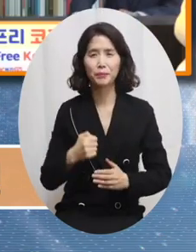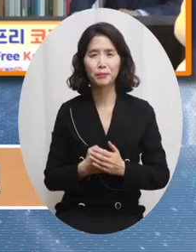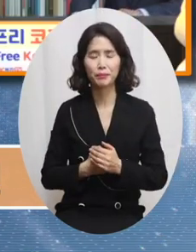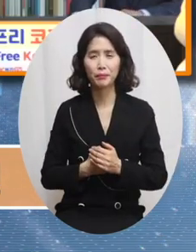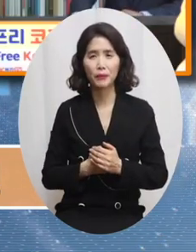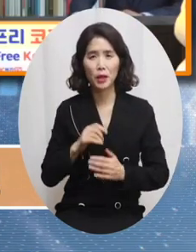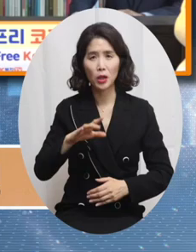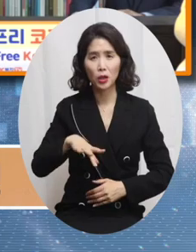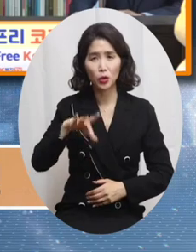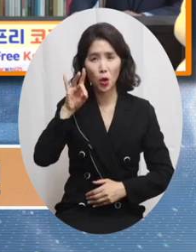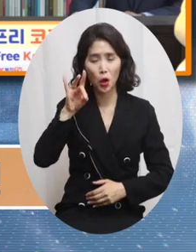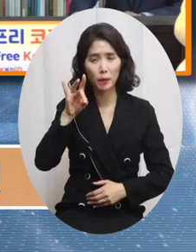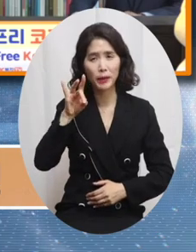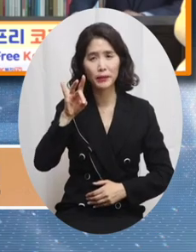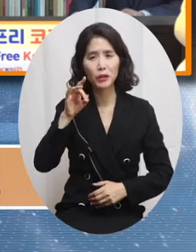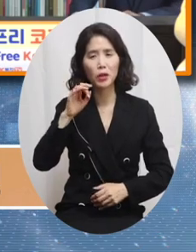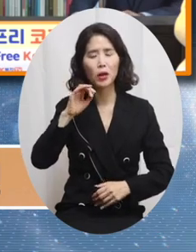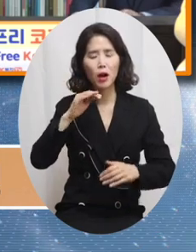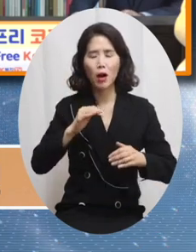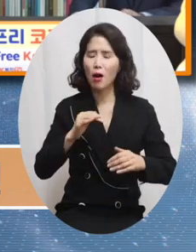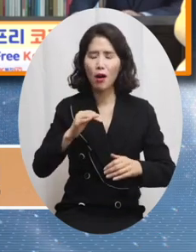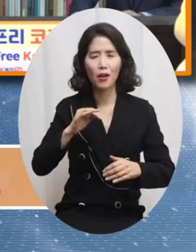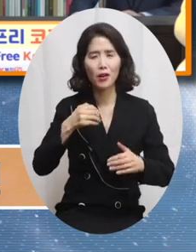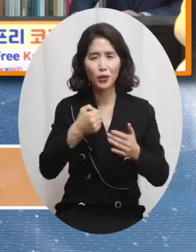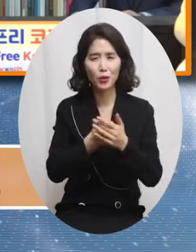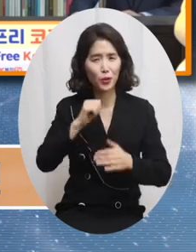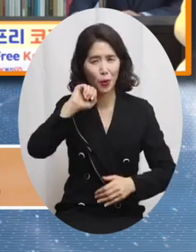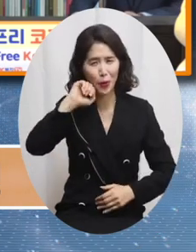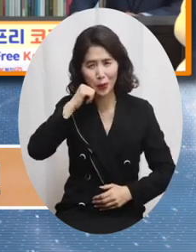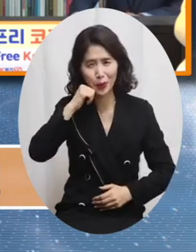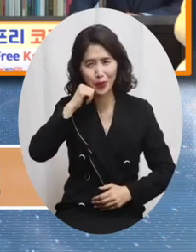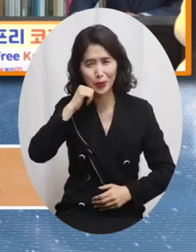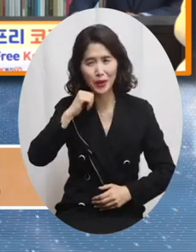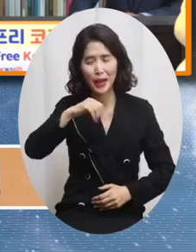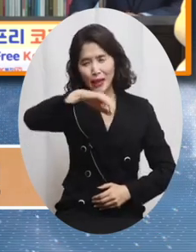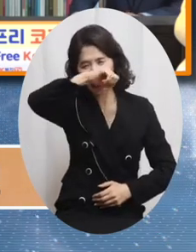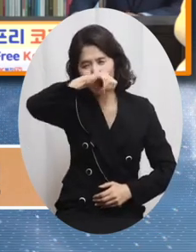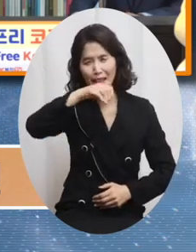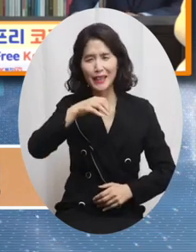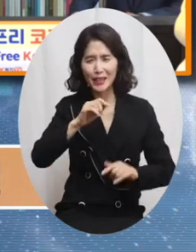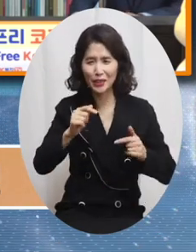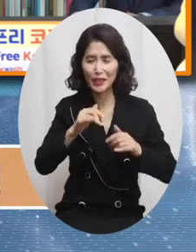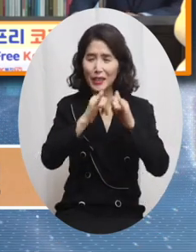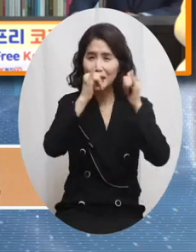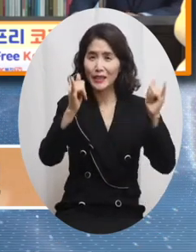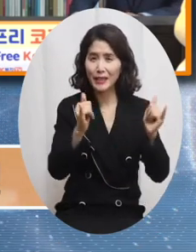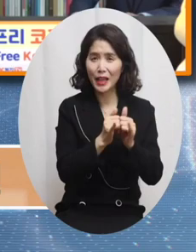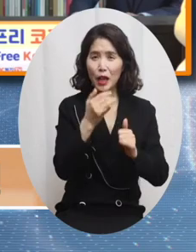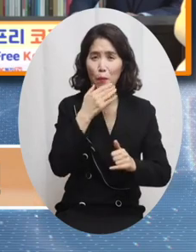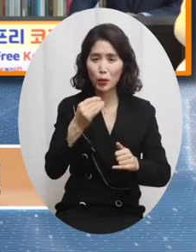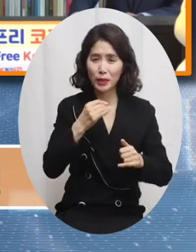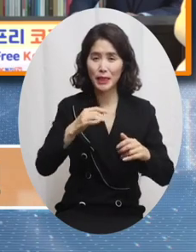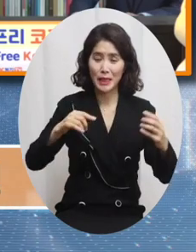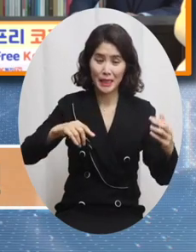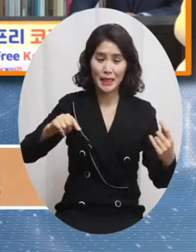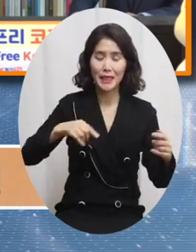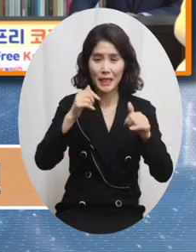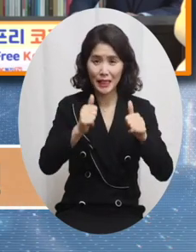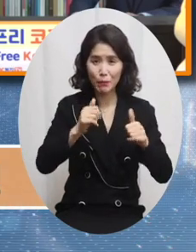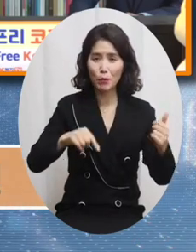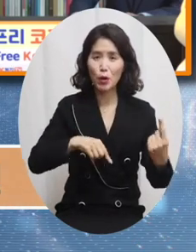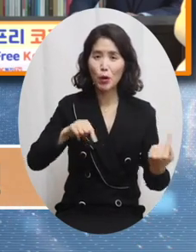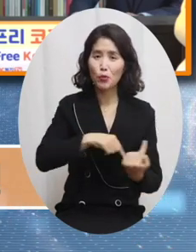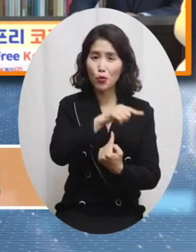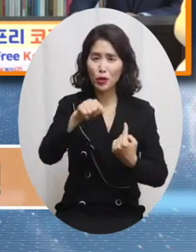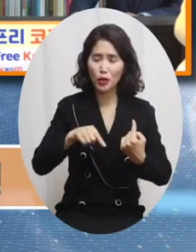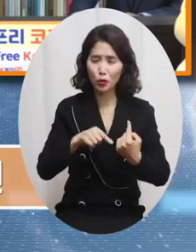이것이 처음에는 상당히 그 어려웠습니다. 그 역시 아까 그 사회복지 그 심의위원회 거기에서 이제 문제가